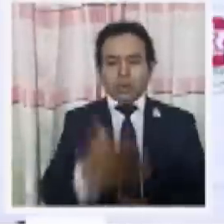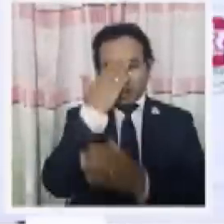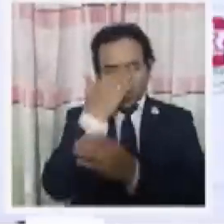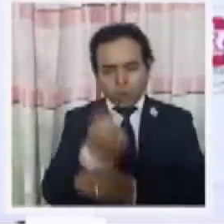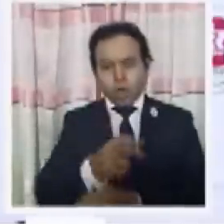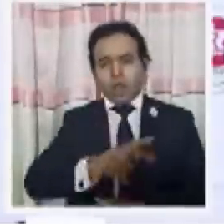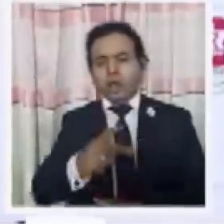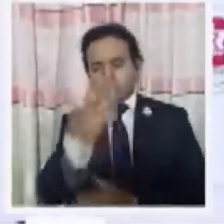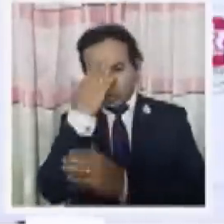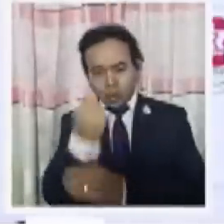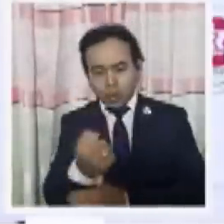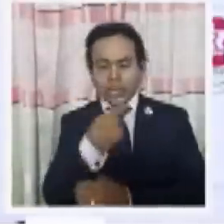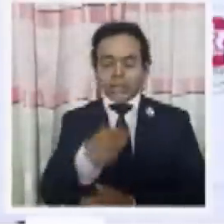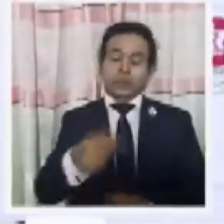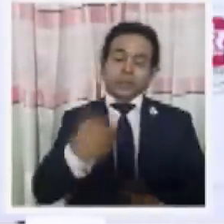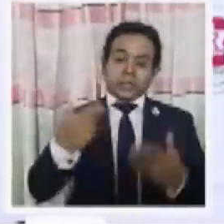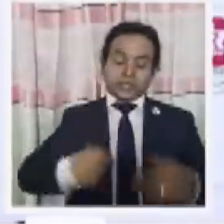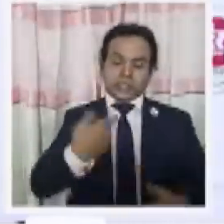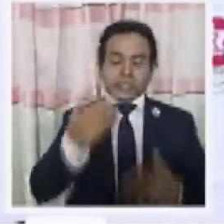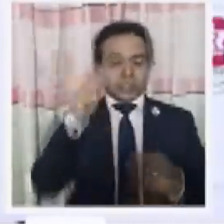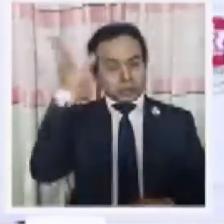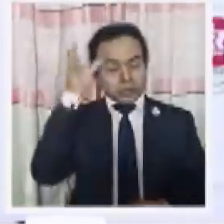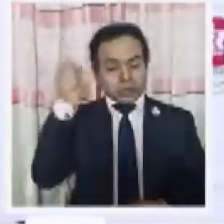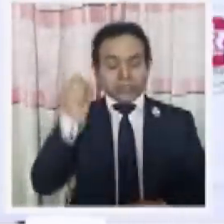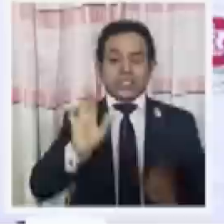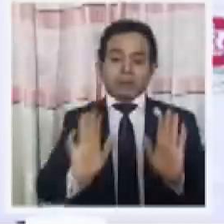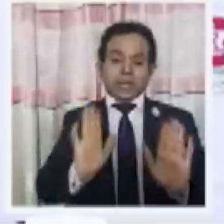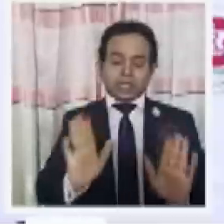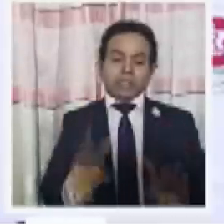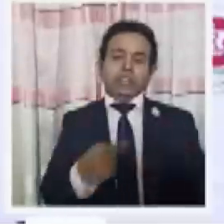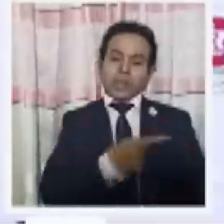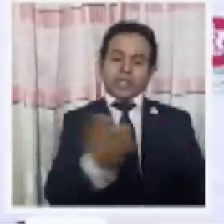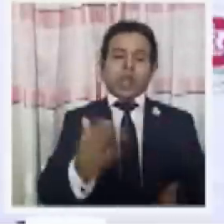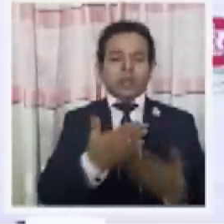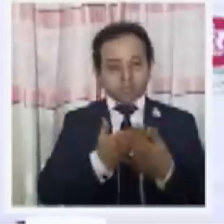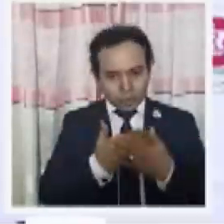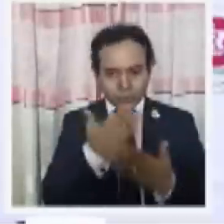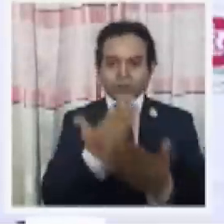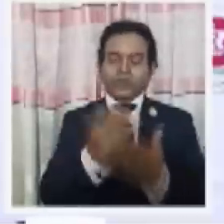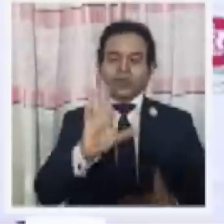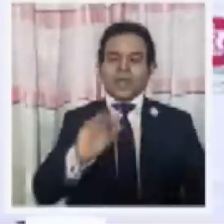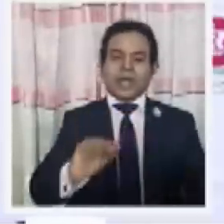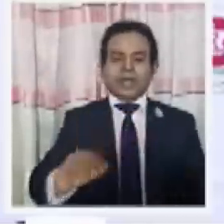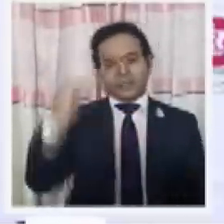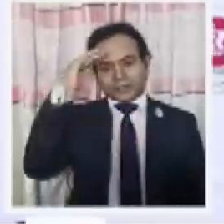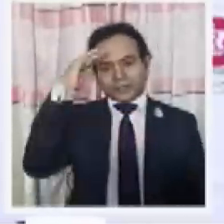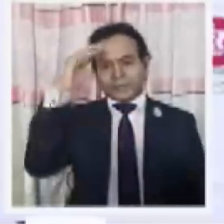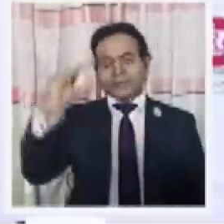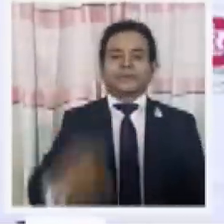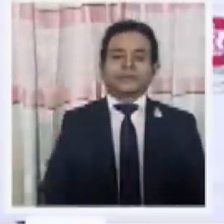থাকুন, নিজেকে রক্ষা করুন এই করোনা থেকে এবং অন্যান্য যে কোনো রোগ থেকে রক্ষা করার জন্য আপনি